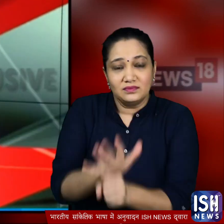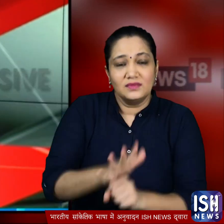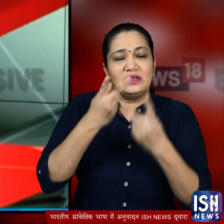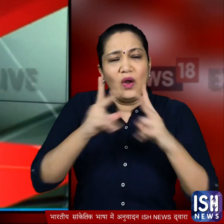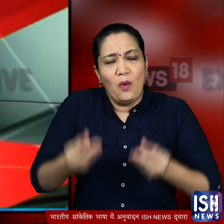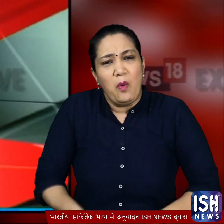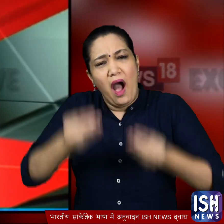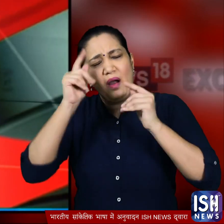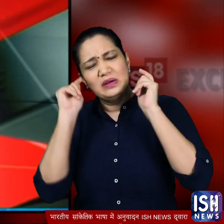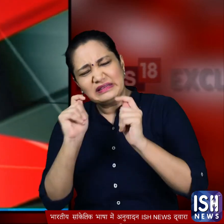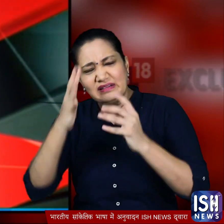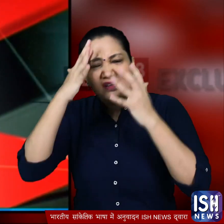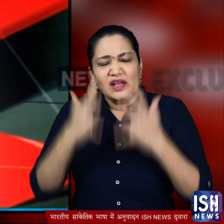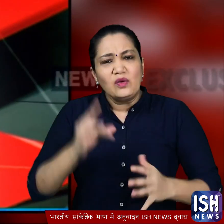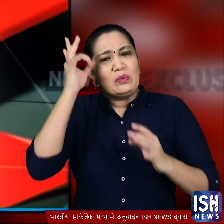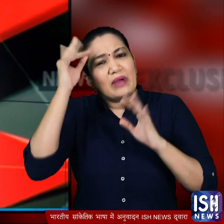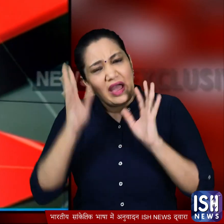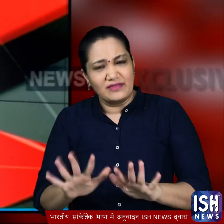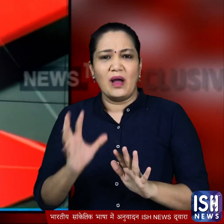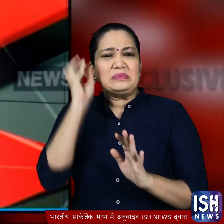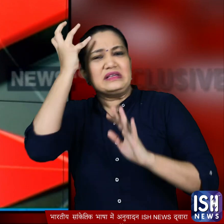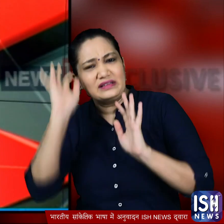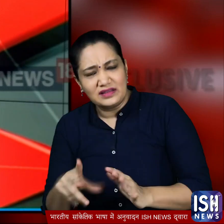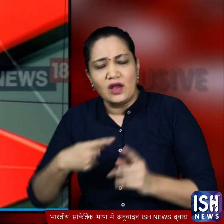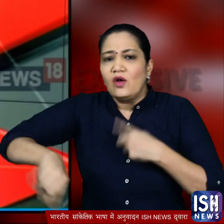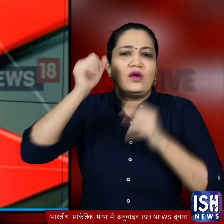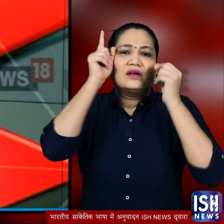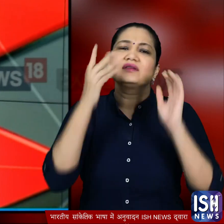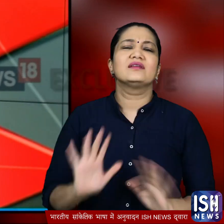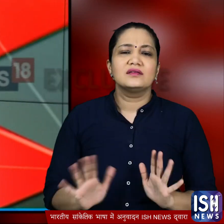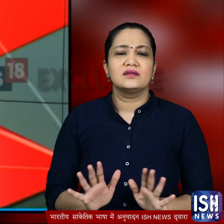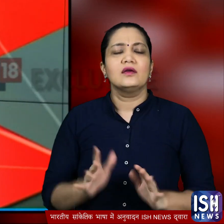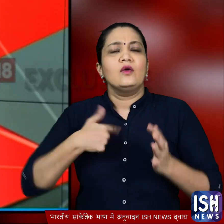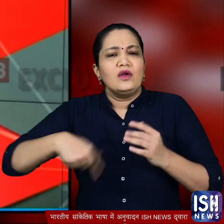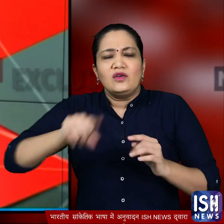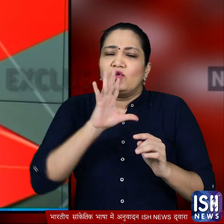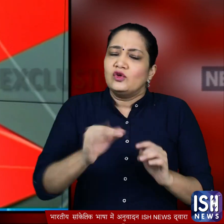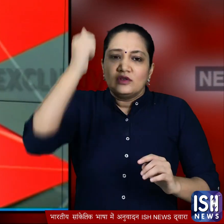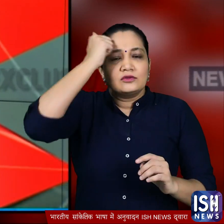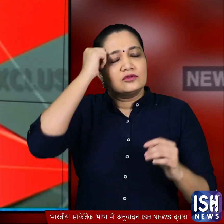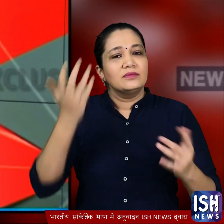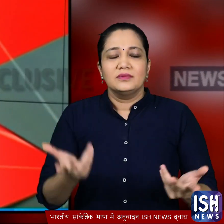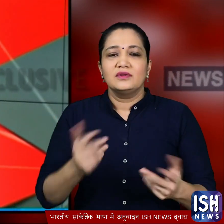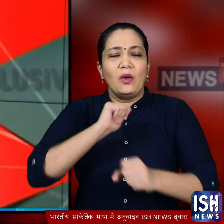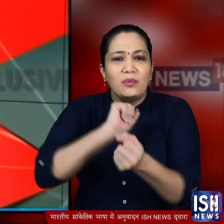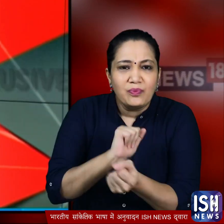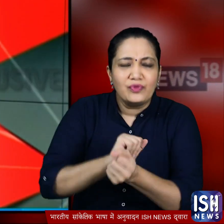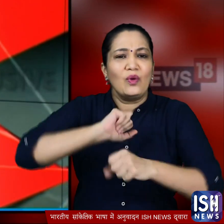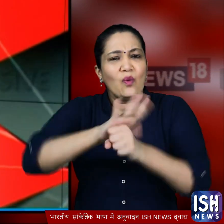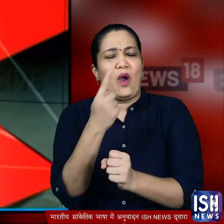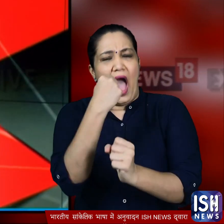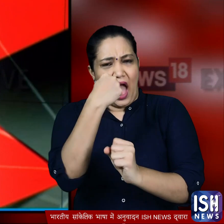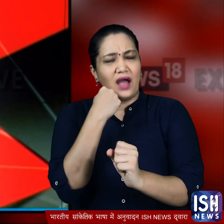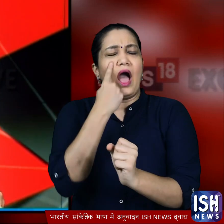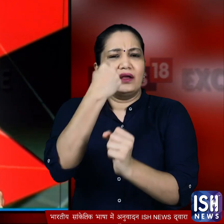एक्स्ट्रा ड्यूटी की वजह से उनकी झल्लाहट भी बढ़ी है, जिसे हम लोग समझने के लिए तैयार नहीं हैं, क्योंकि हम इतने जाहिल हो चुके हैं कि पुलिस वाले कोरोना